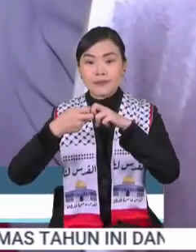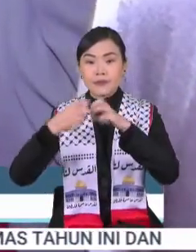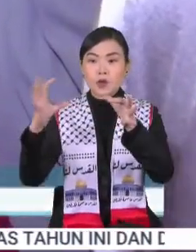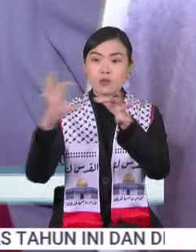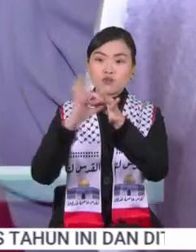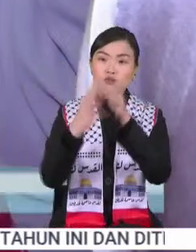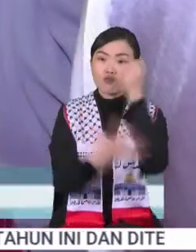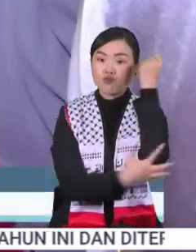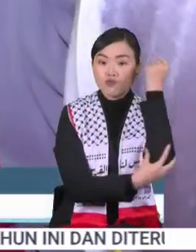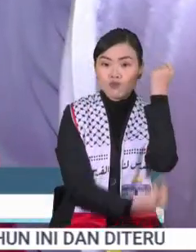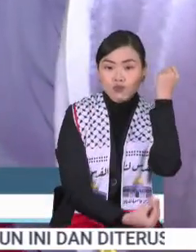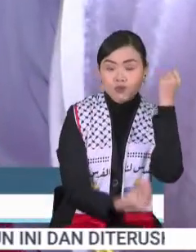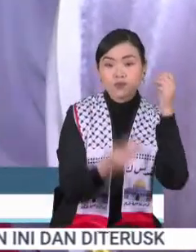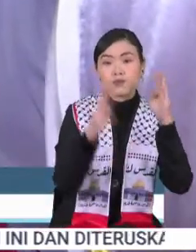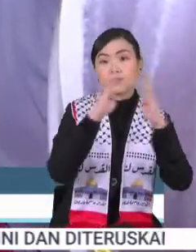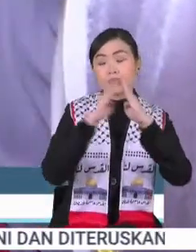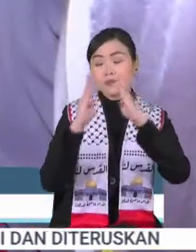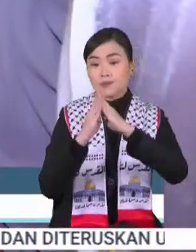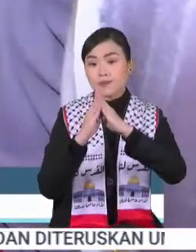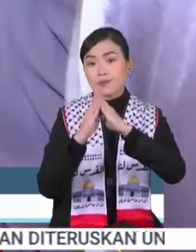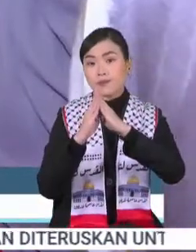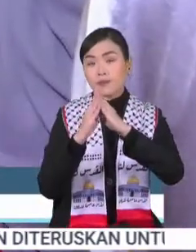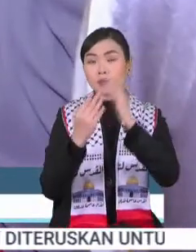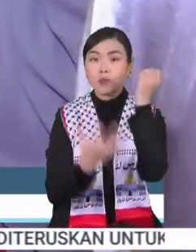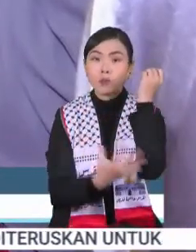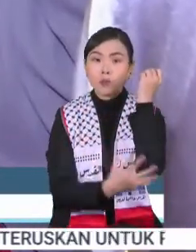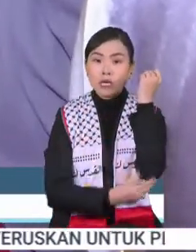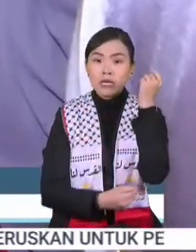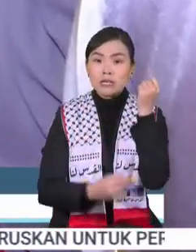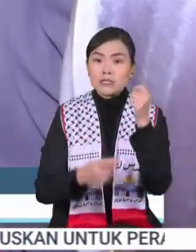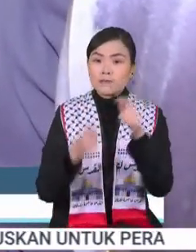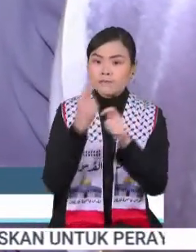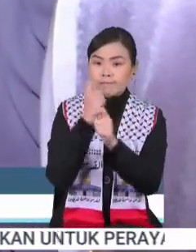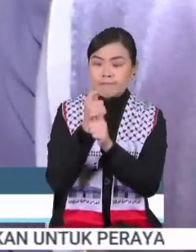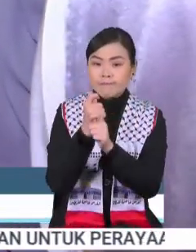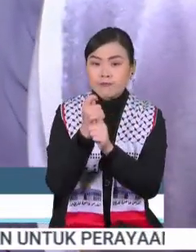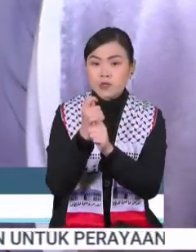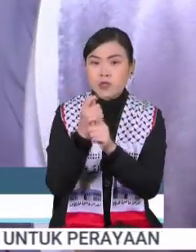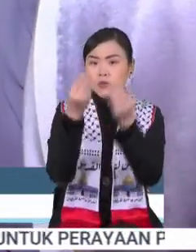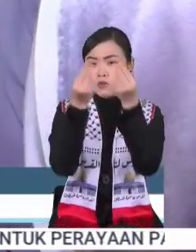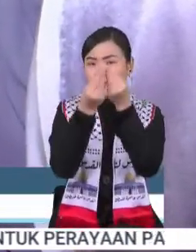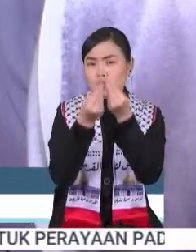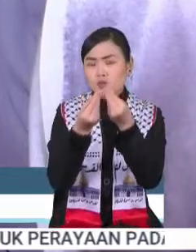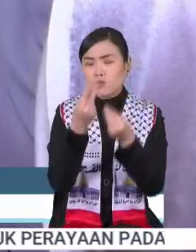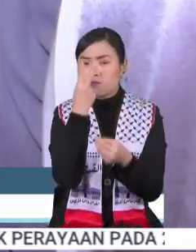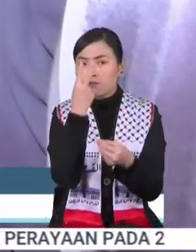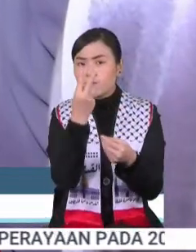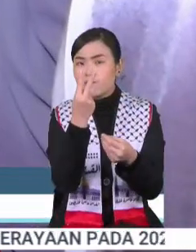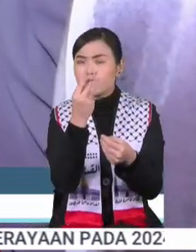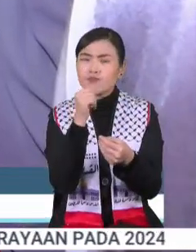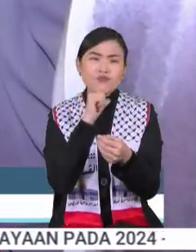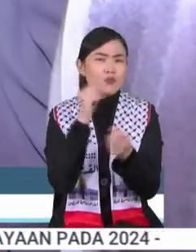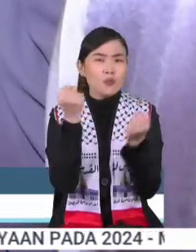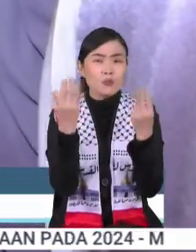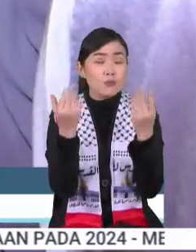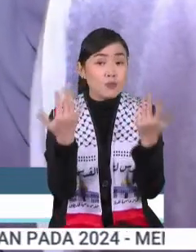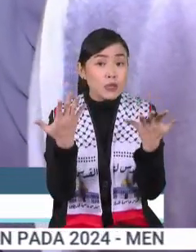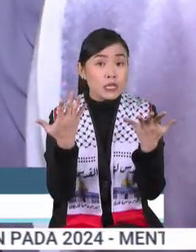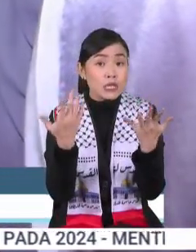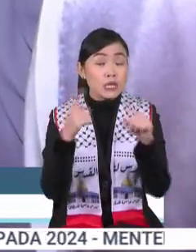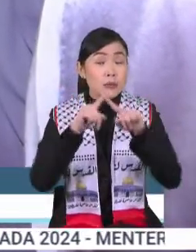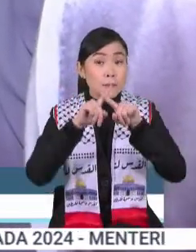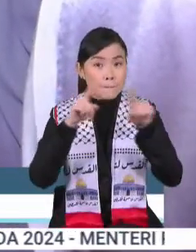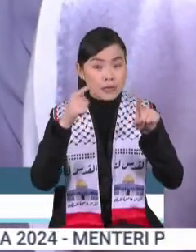kemiskinan ya kemiskinan Bandar miskin Tegar yang walaupun jumlah yang saya lihat tidak berapa ramai di wilayah